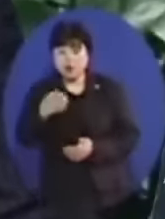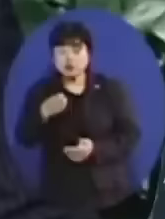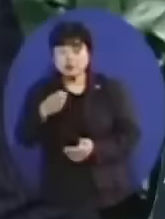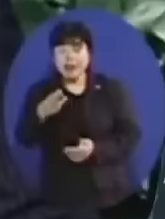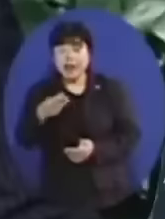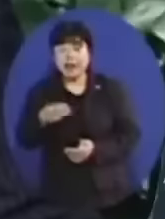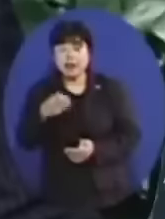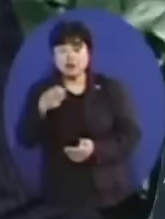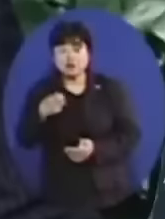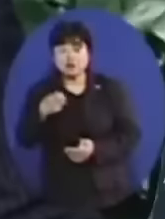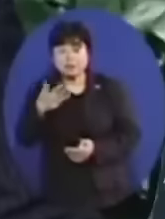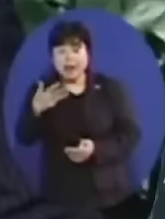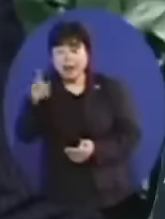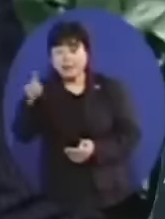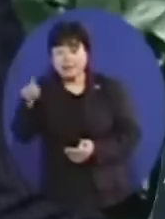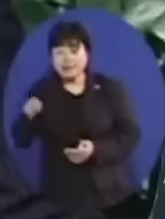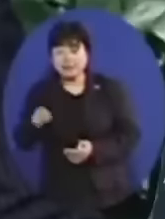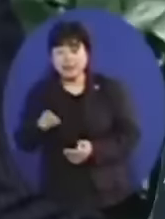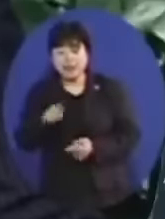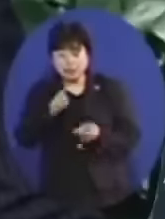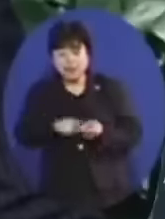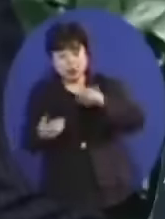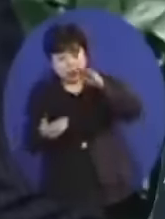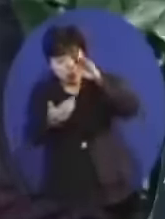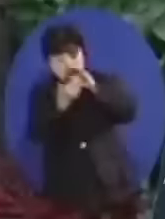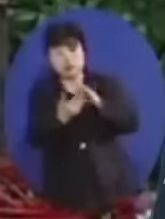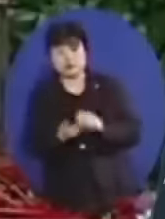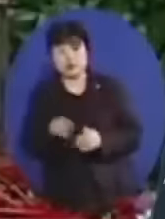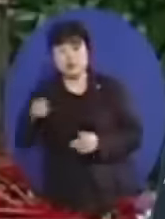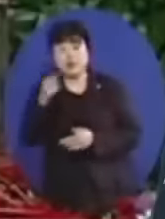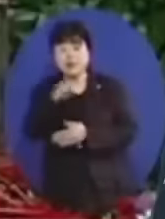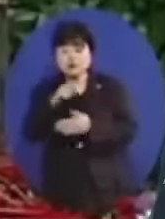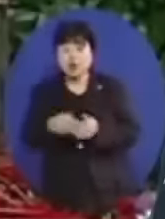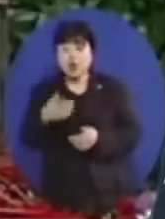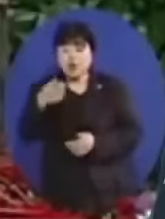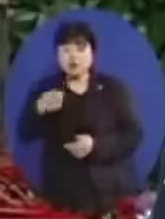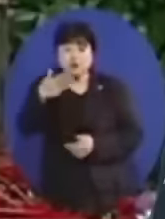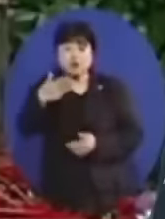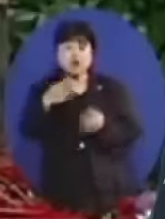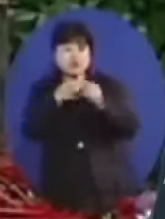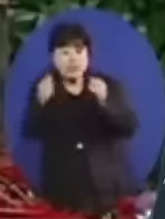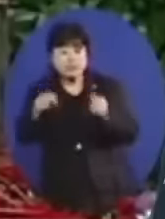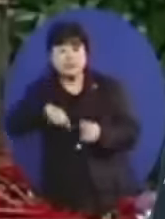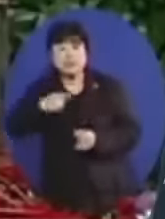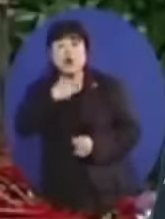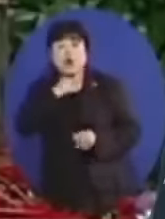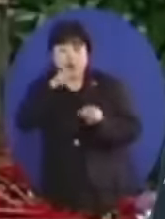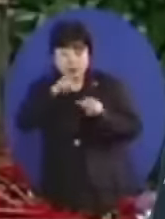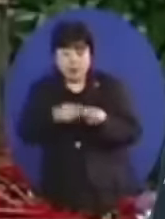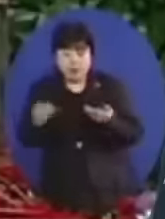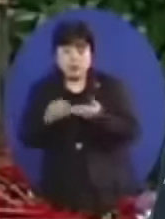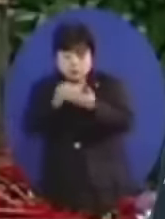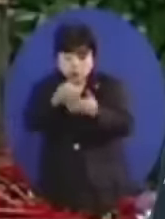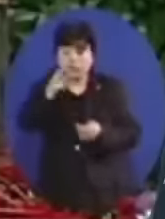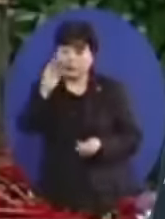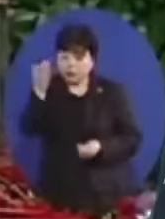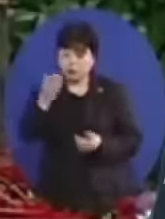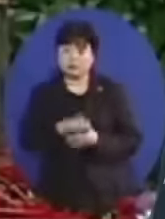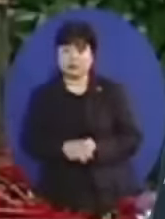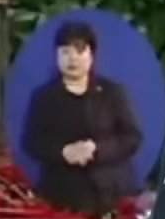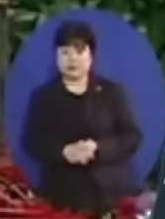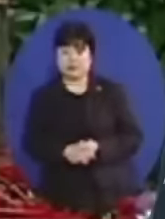98%가 그대로 되었습니다. 100명 중에 98명이 자신이 원하는 직업을 갖게 되었다는 사실인